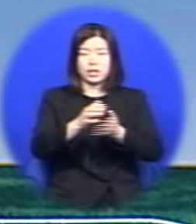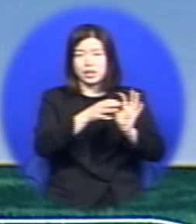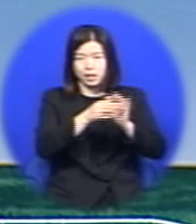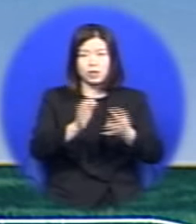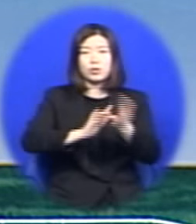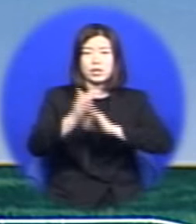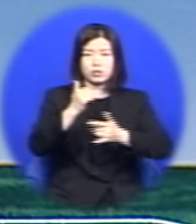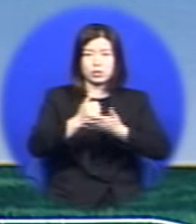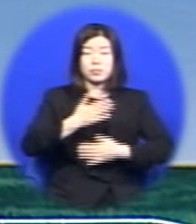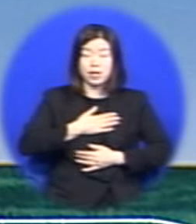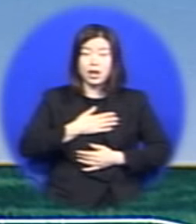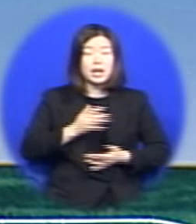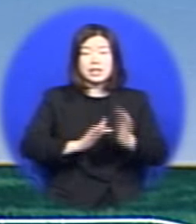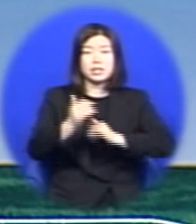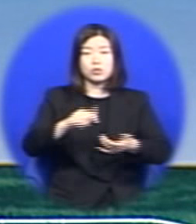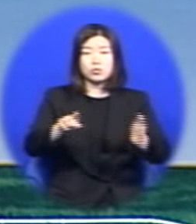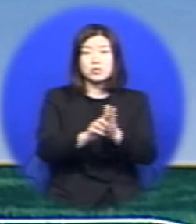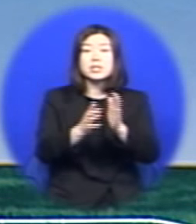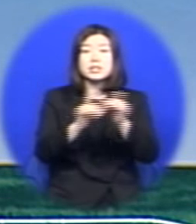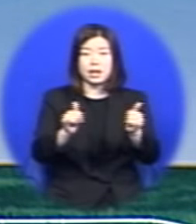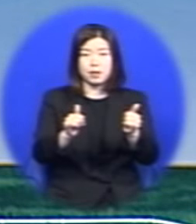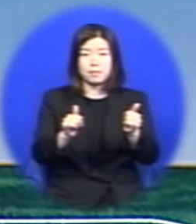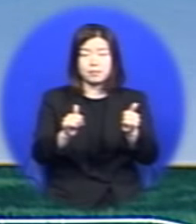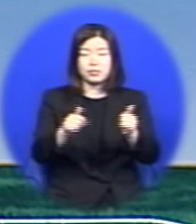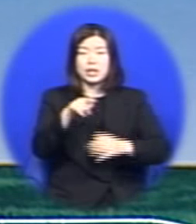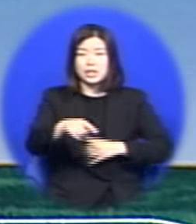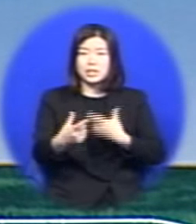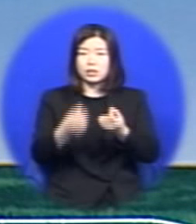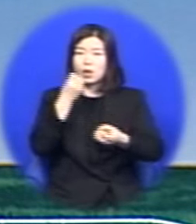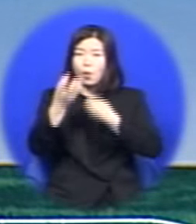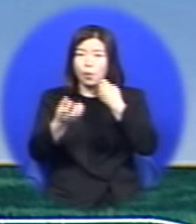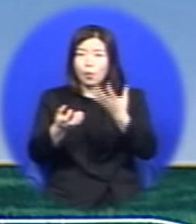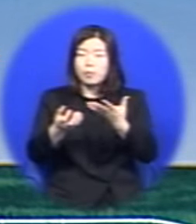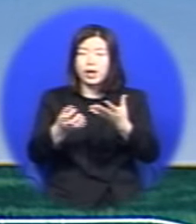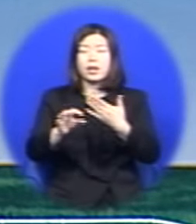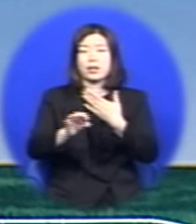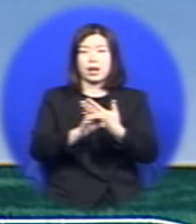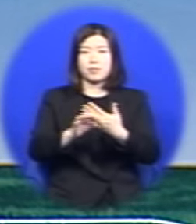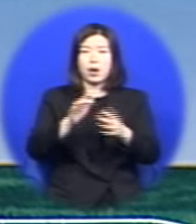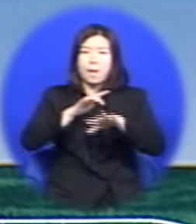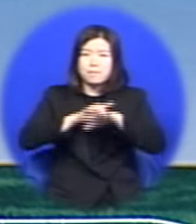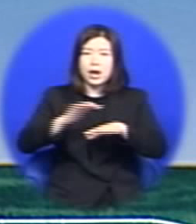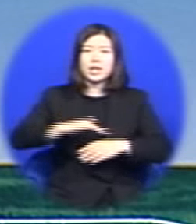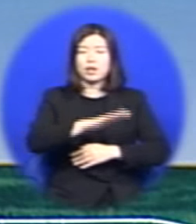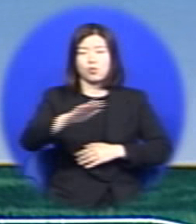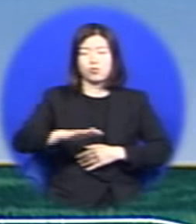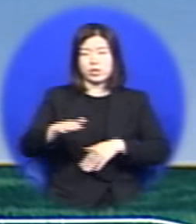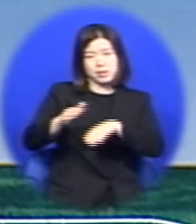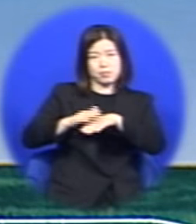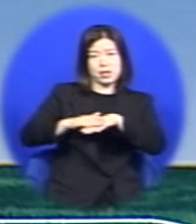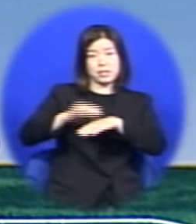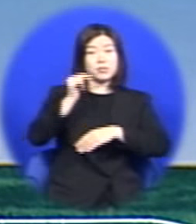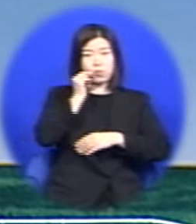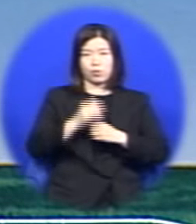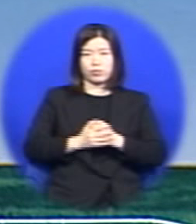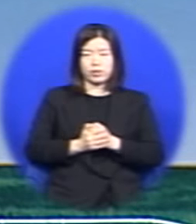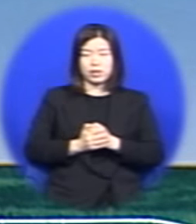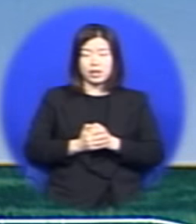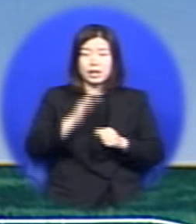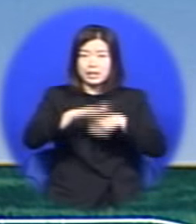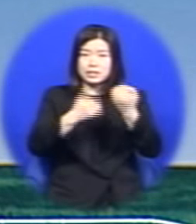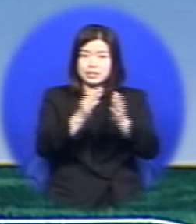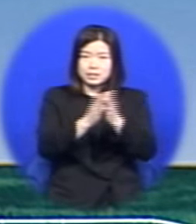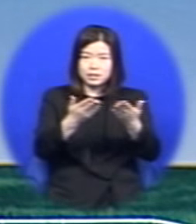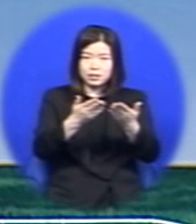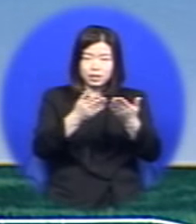예수 믿는 사람입니다. 나 예수 믿는 사람입니다. 이렇게 고백하면 마귀가 우리를 건드리지 못합니다. 성경에 보면